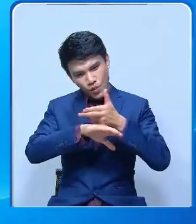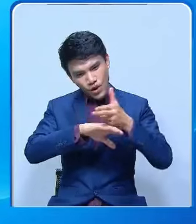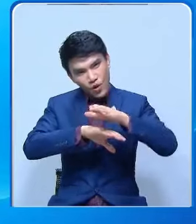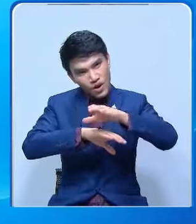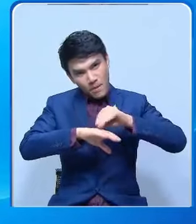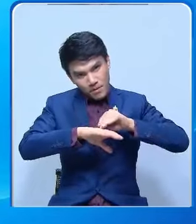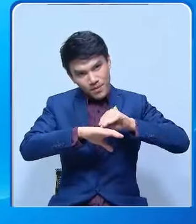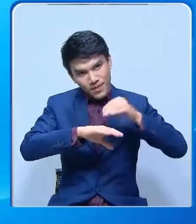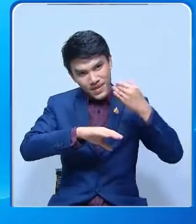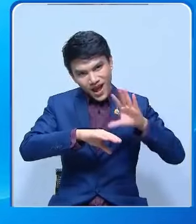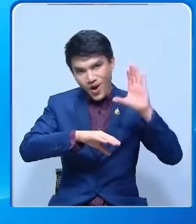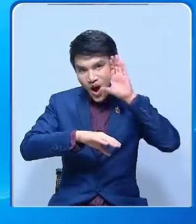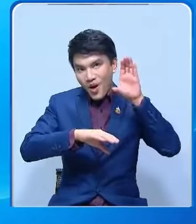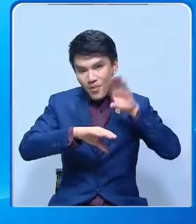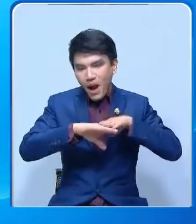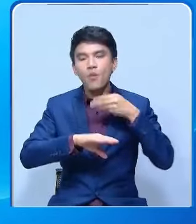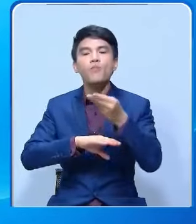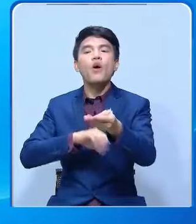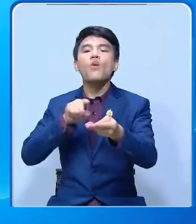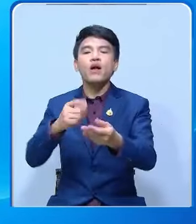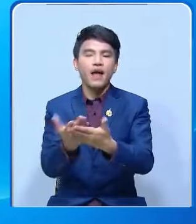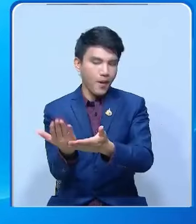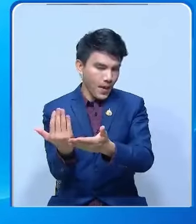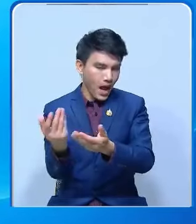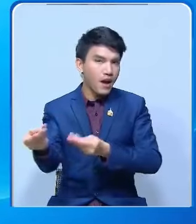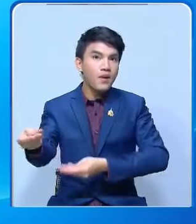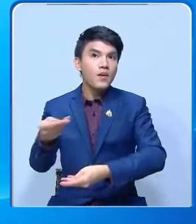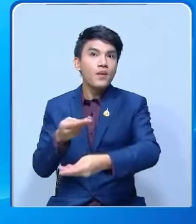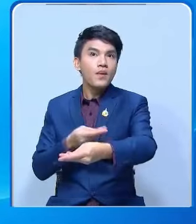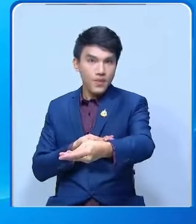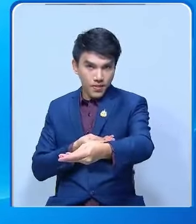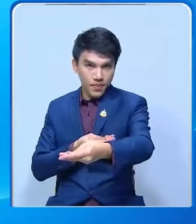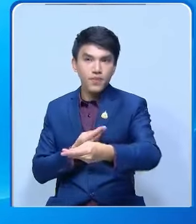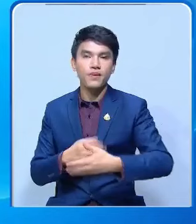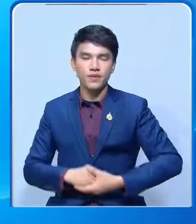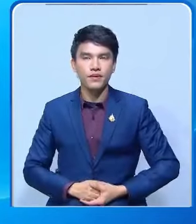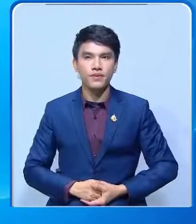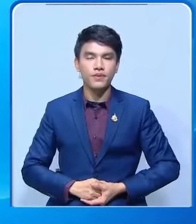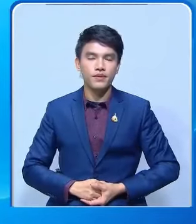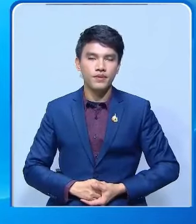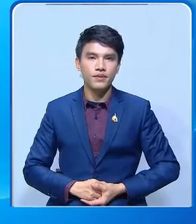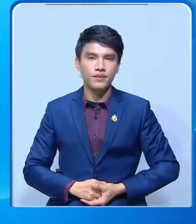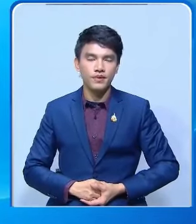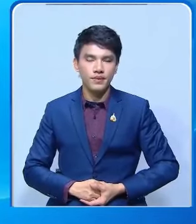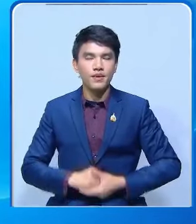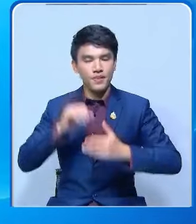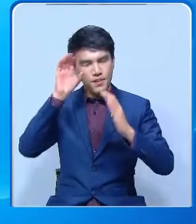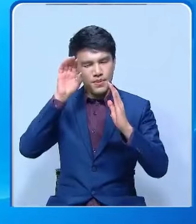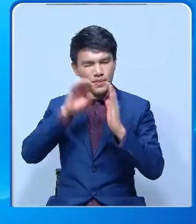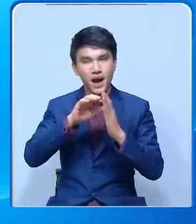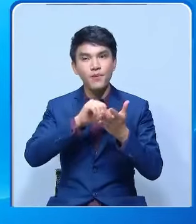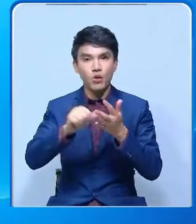ไว้หลังจากนั้นก็เอาคลิปเนี่ยมาขู่เรียกเงินจากพระนะเอาเงินนะแลกเอากับการเนี่ยลบคลิปลบแช